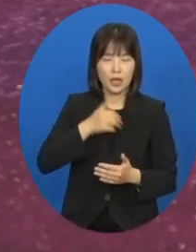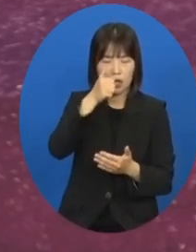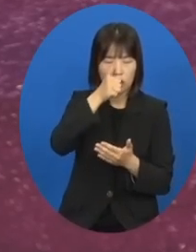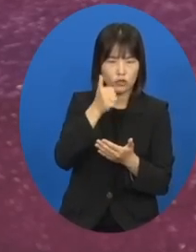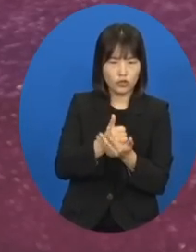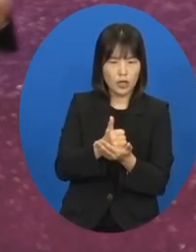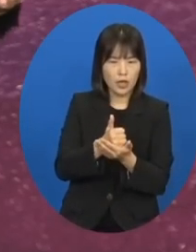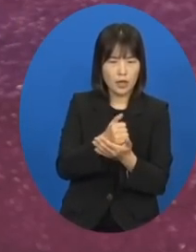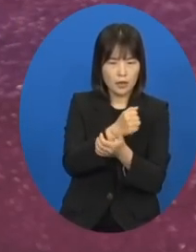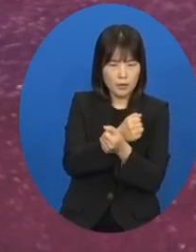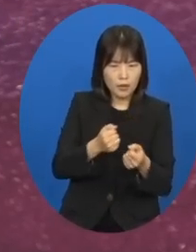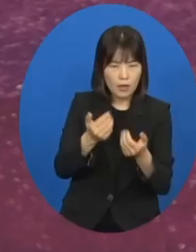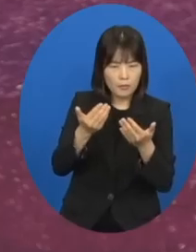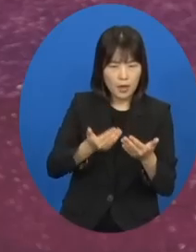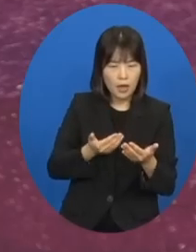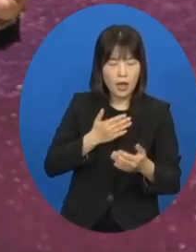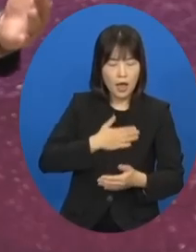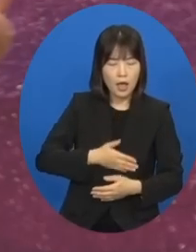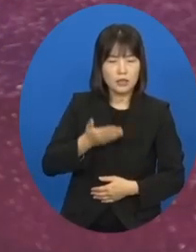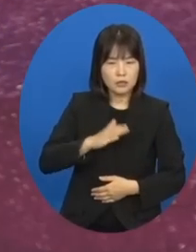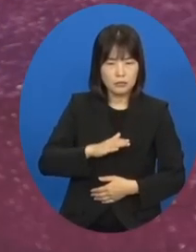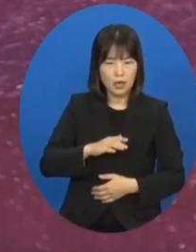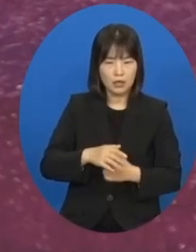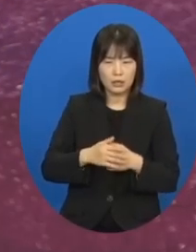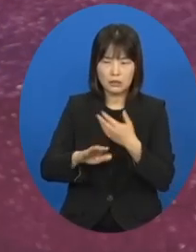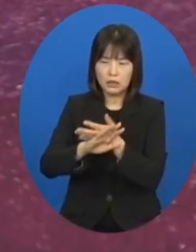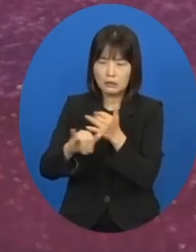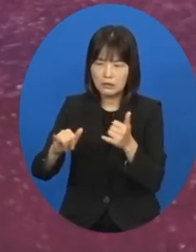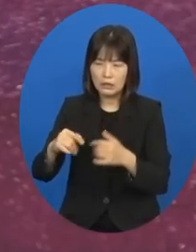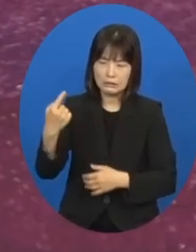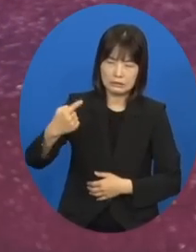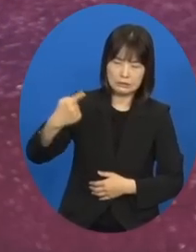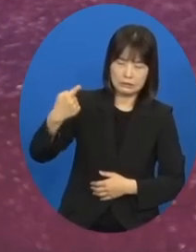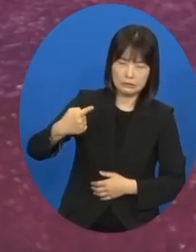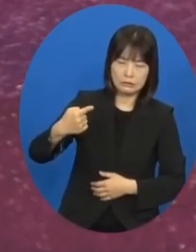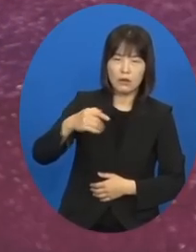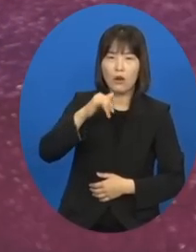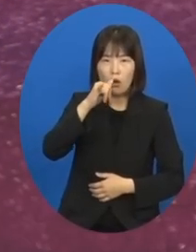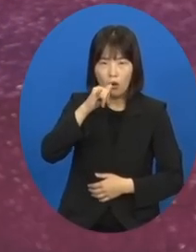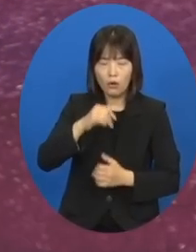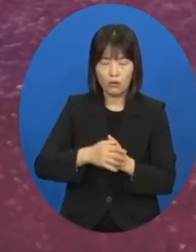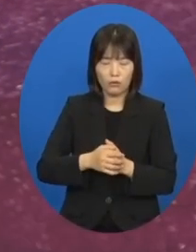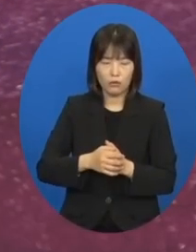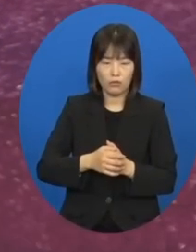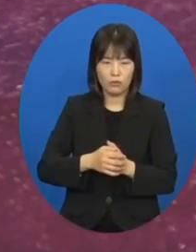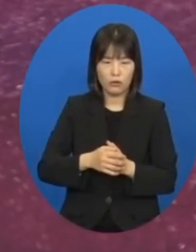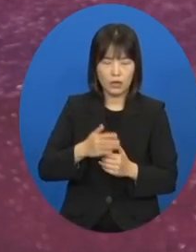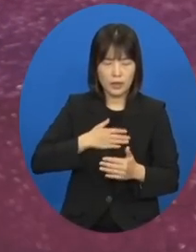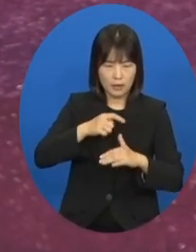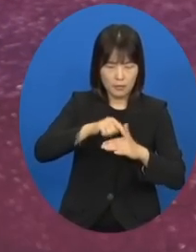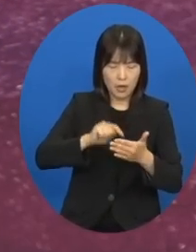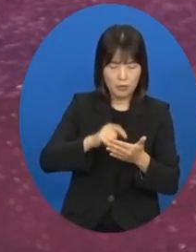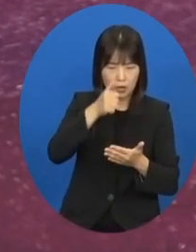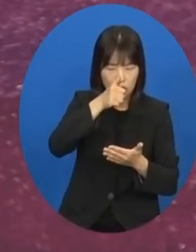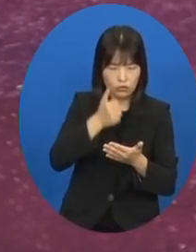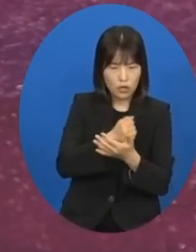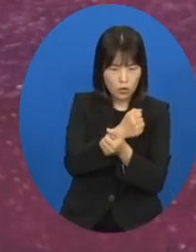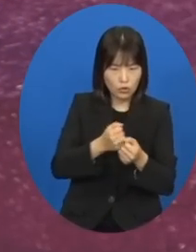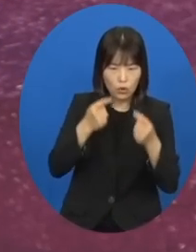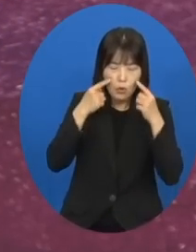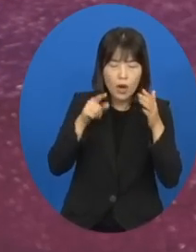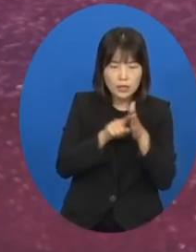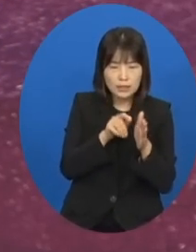알짜면 여전히 내 마음과 사람들의 시선도 있고 내 마음 가운데 여전히 죄 사함에 대한 확신도 있으면서도 뭔가